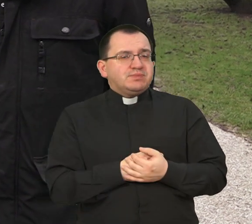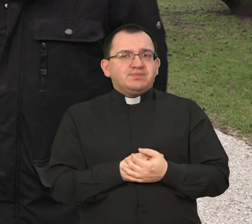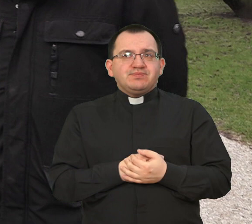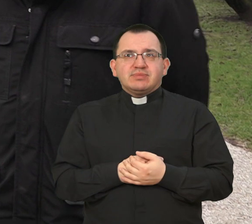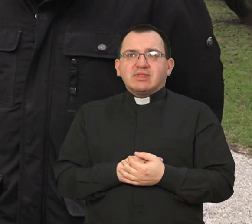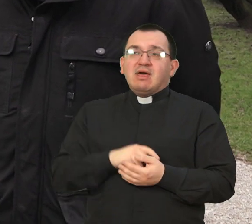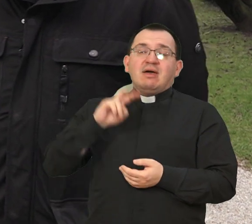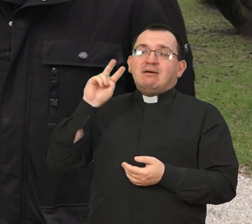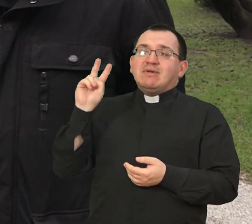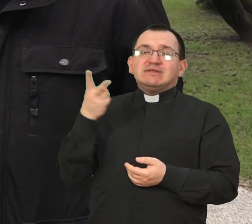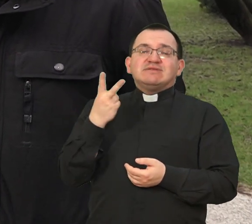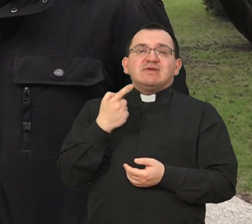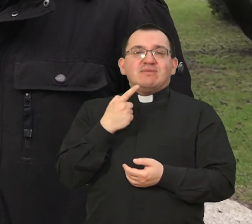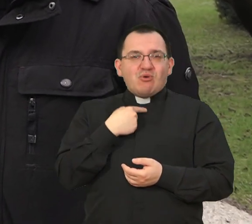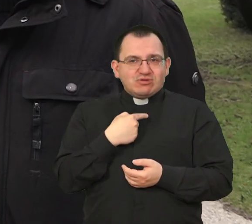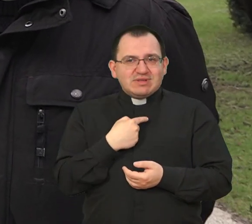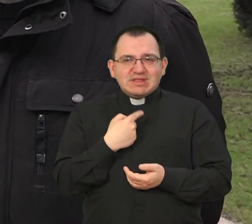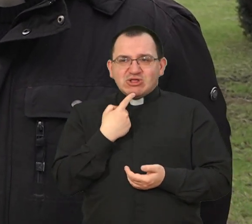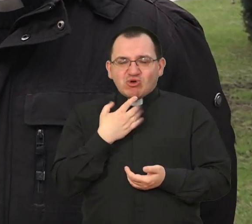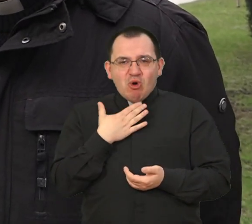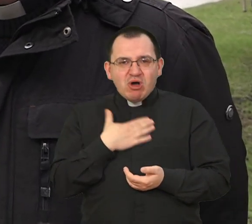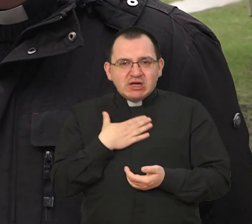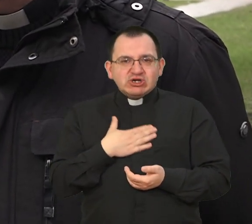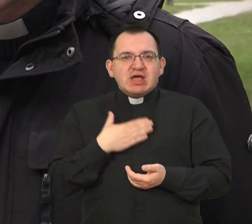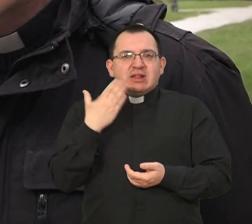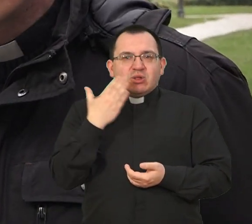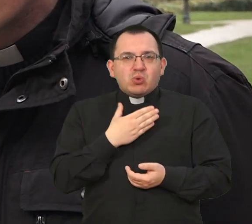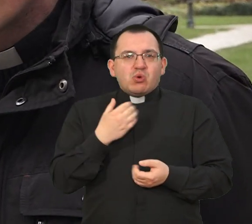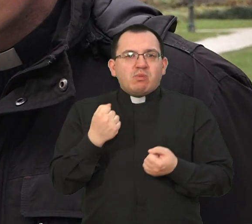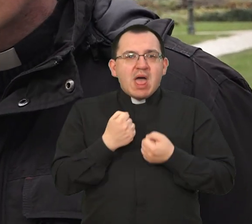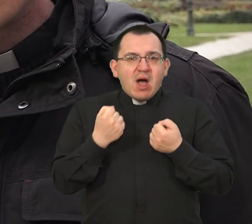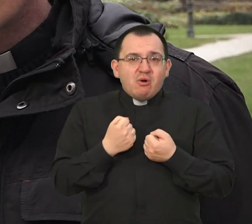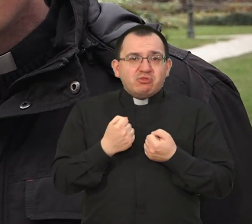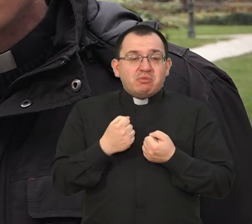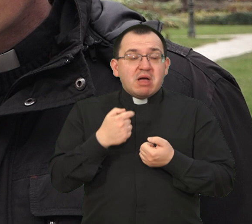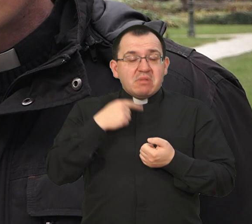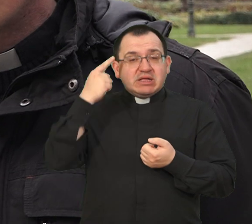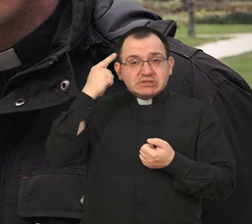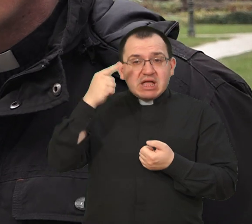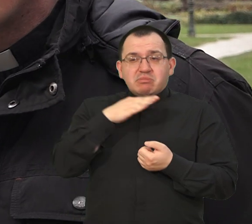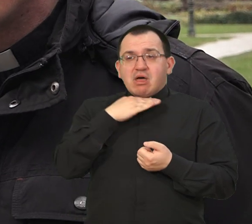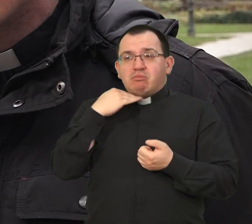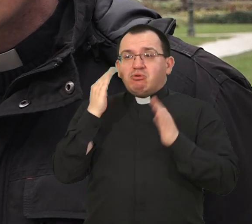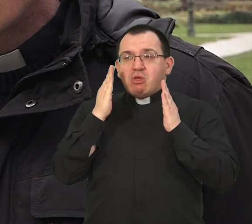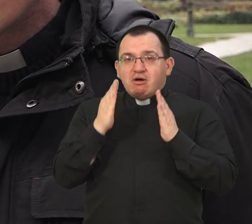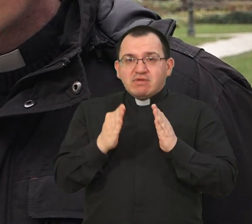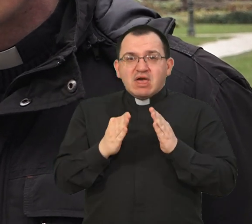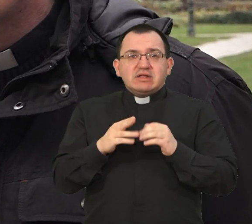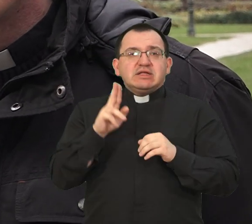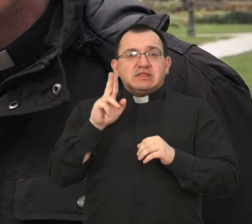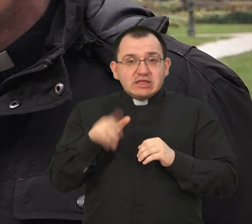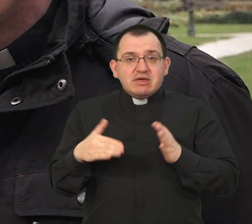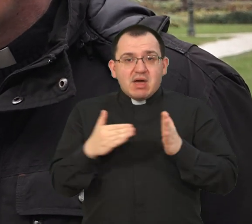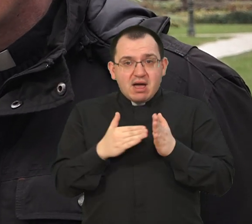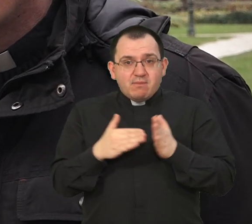su pozvani, dakle, evo, kogod ima potrebu za duhovnom obnovom, a mnogi, znam iz iskustva da mnogi vjernici imaju potrebu za duhovnim